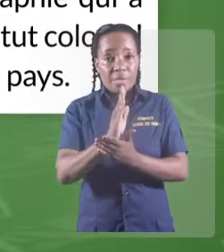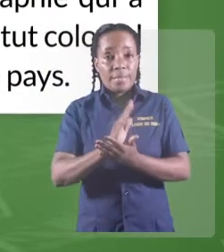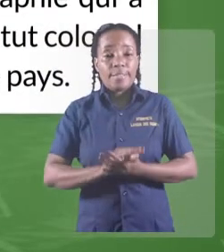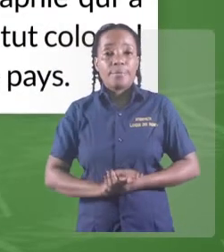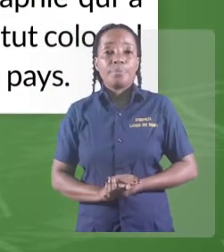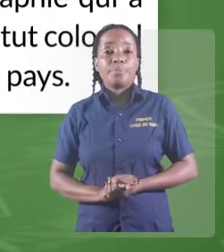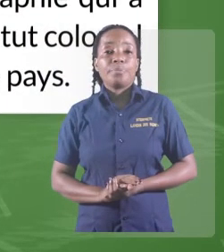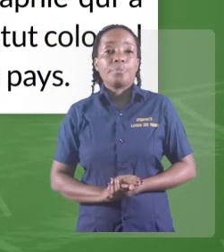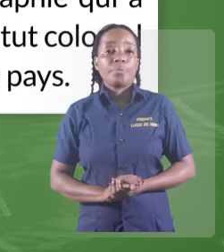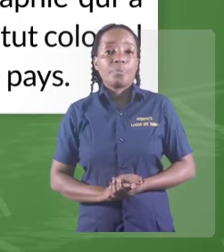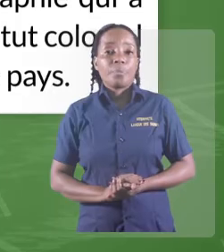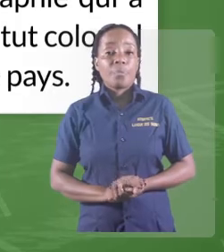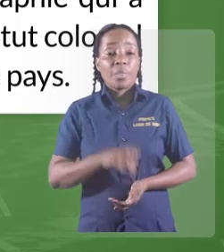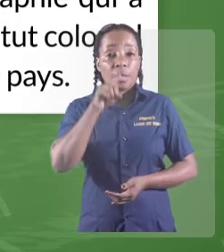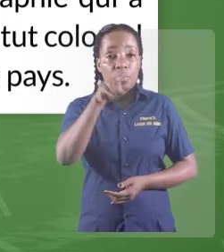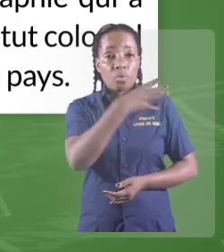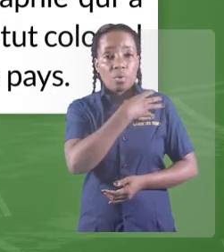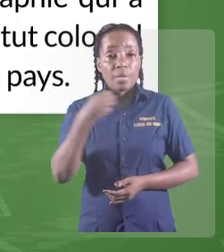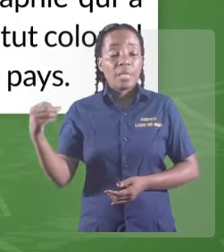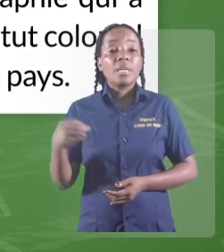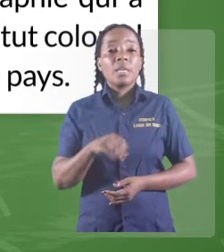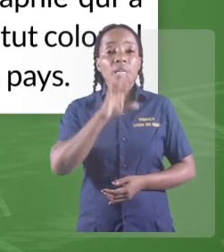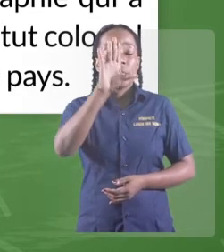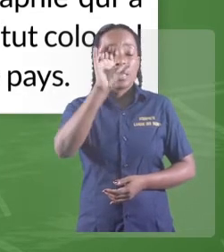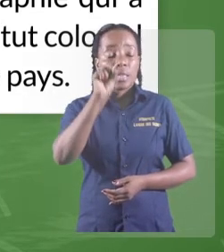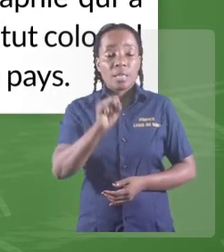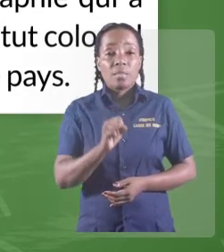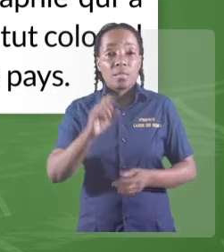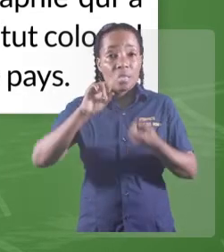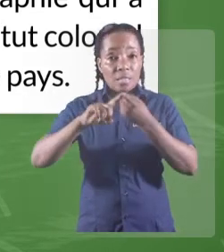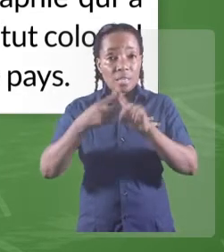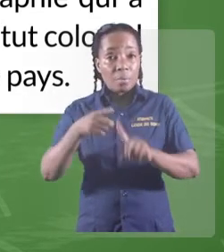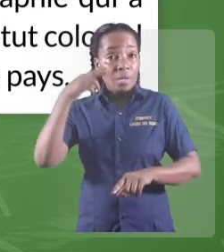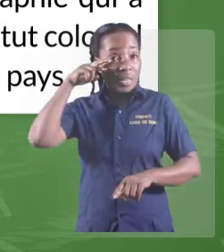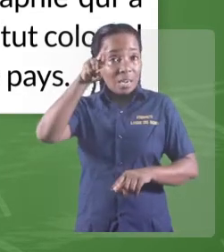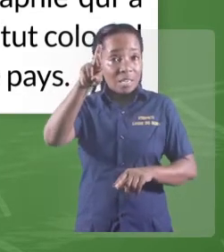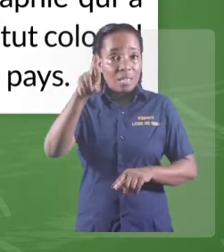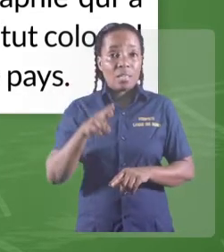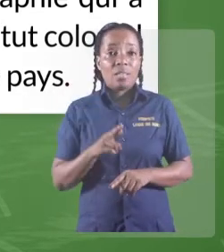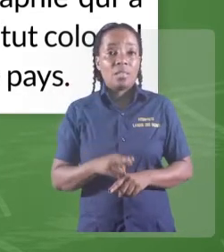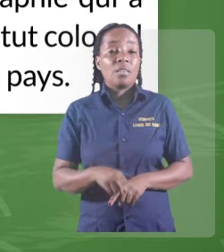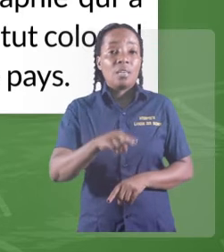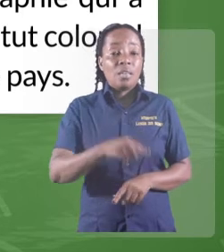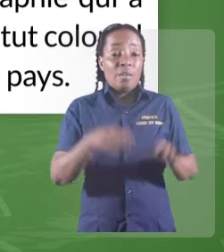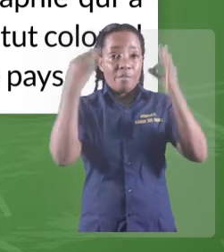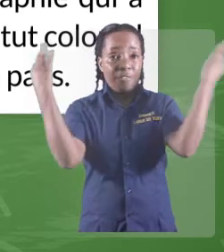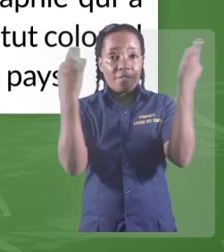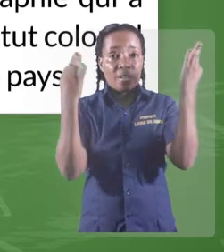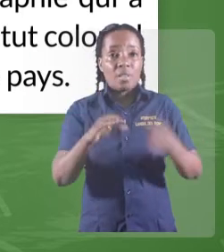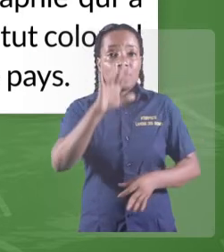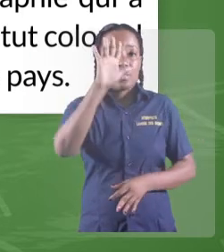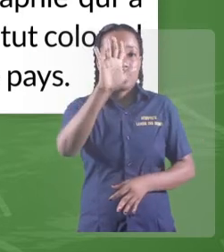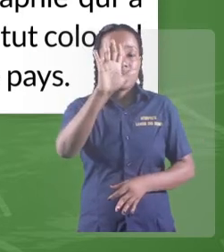Suivez attentivement. Lors de la commémoration du 57e anniversaire de l'indépendance